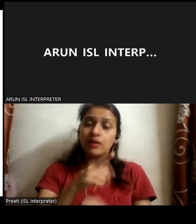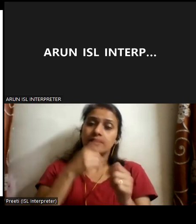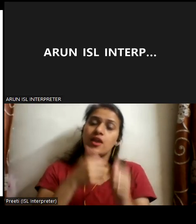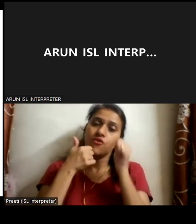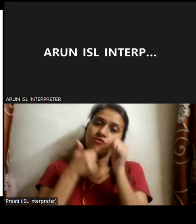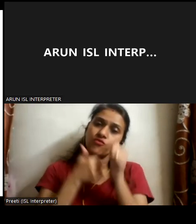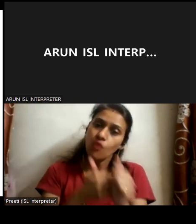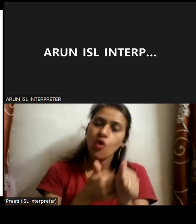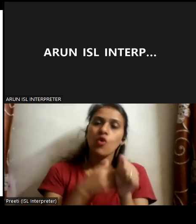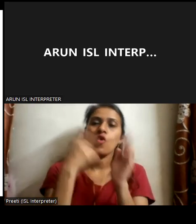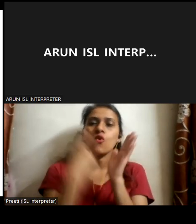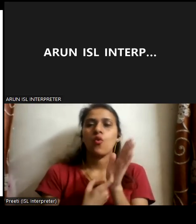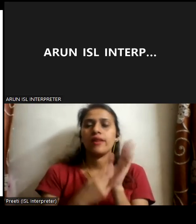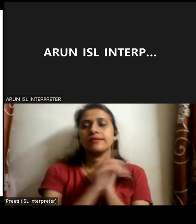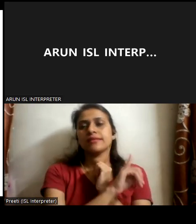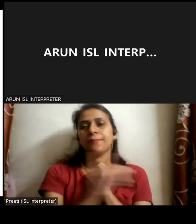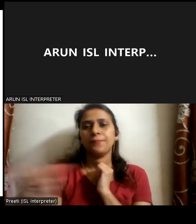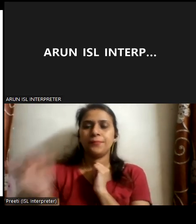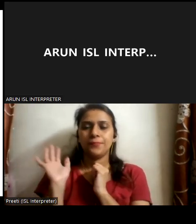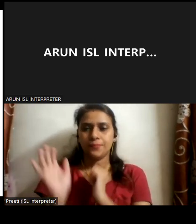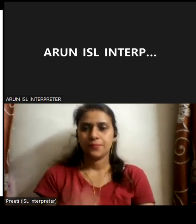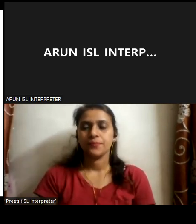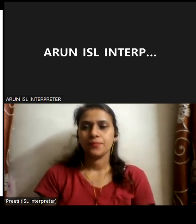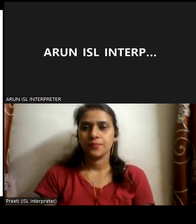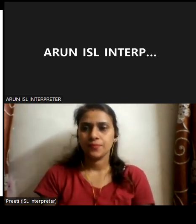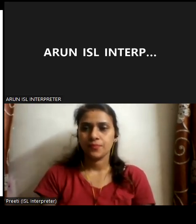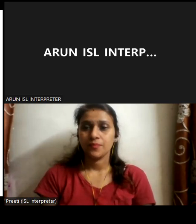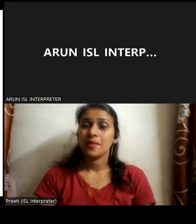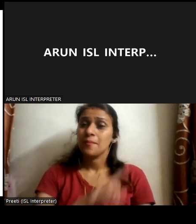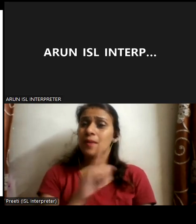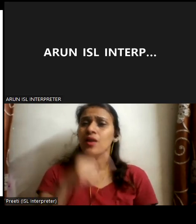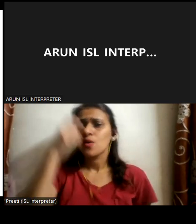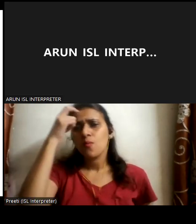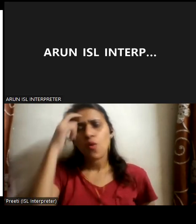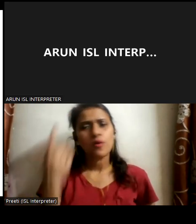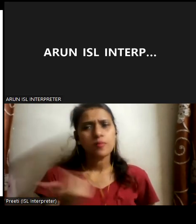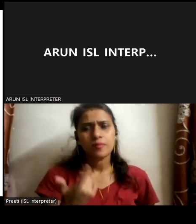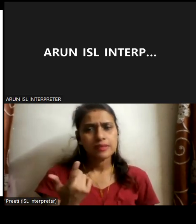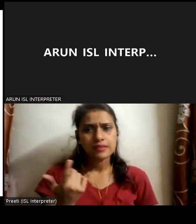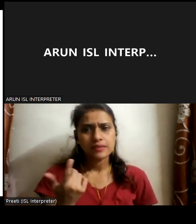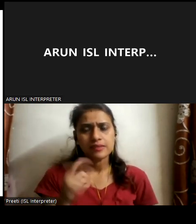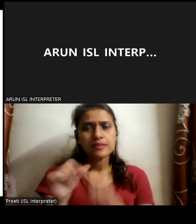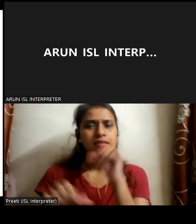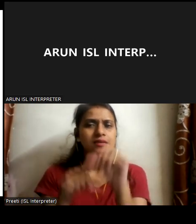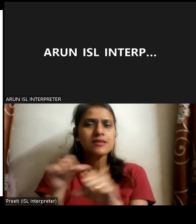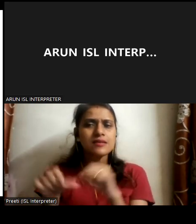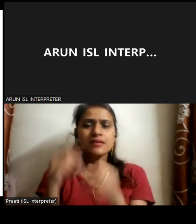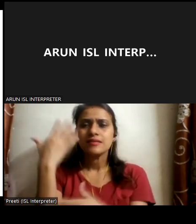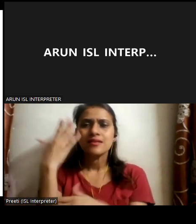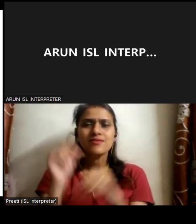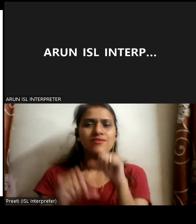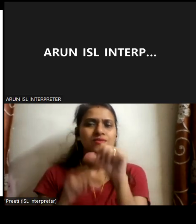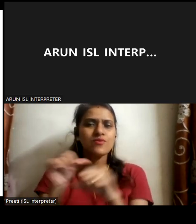है. नाउ द प्रॉब्लम विद स्टैंडर्ड ऑपरेटिंग प्रोसीजर्स इज it